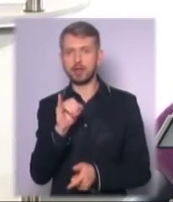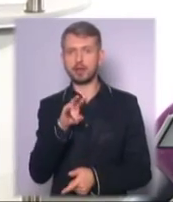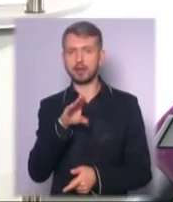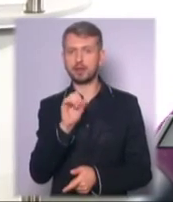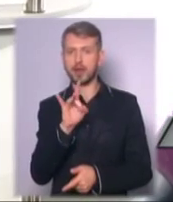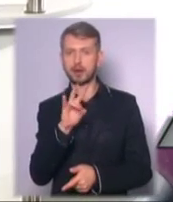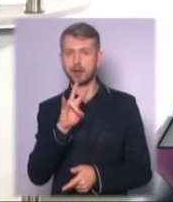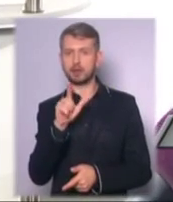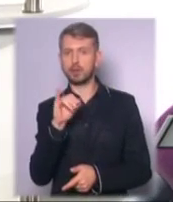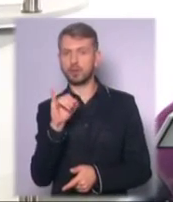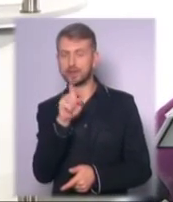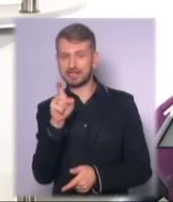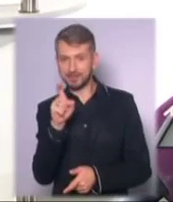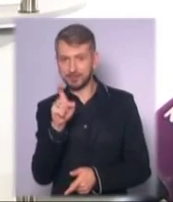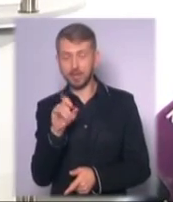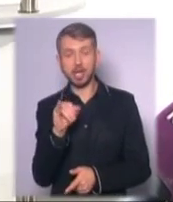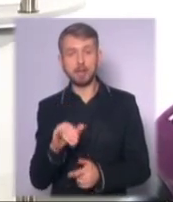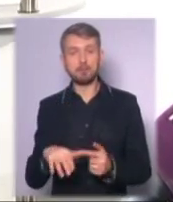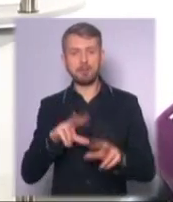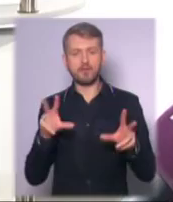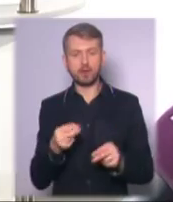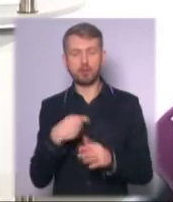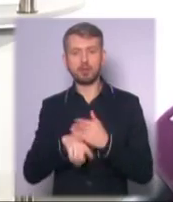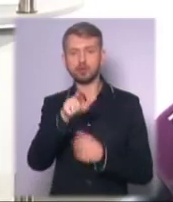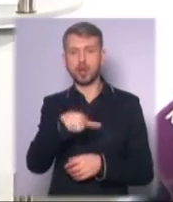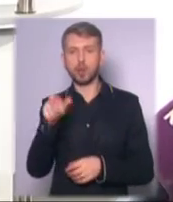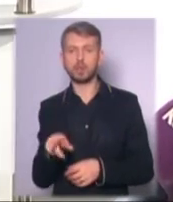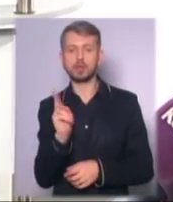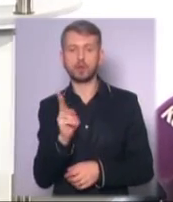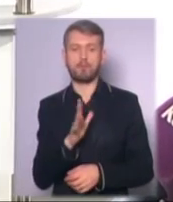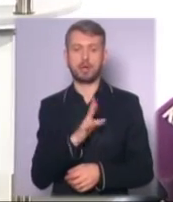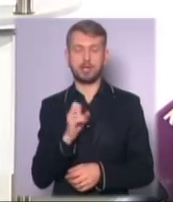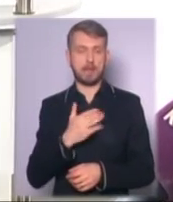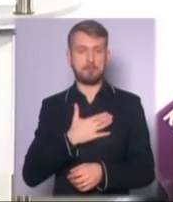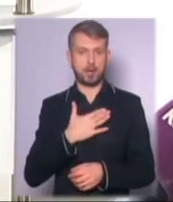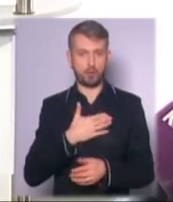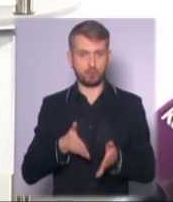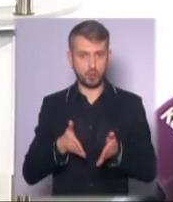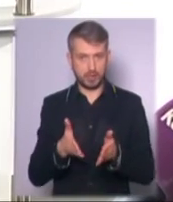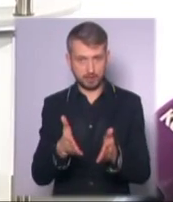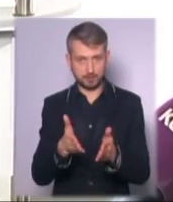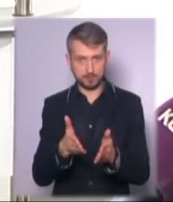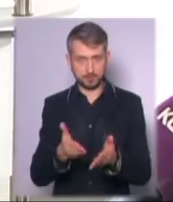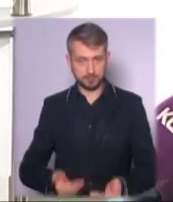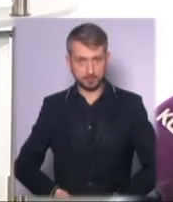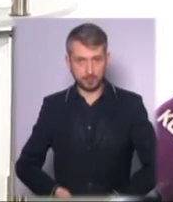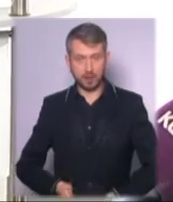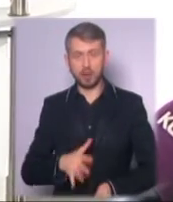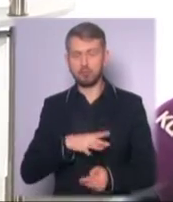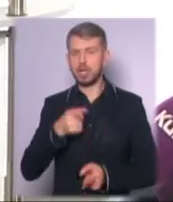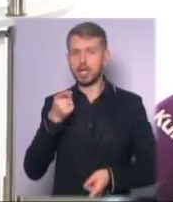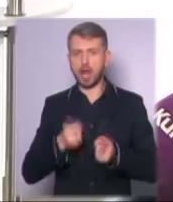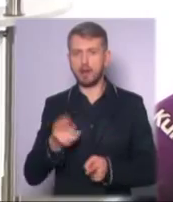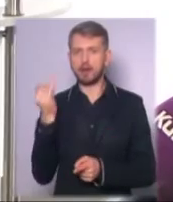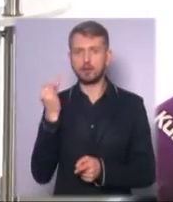І повезло, тому що люди, які були на моєму пути, были реально